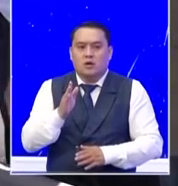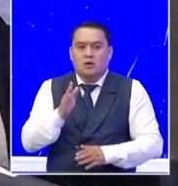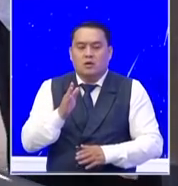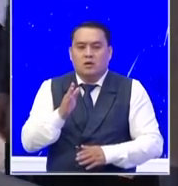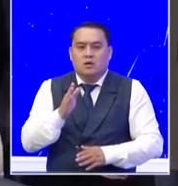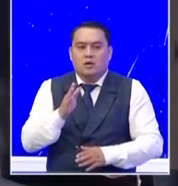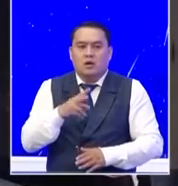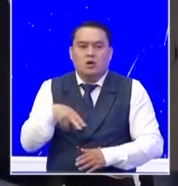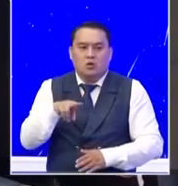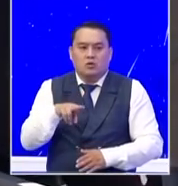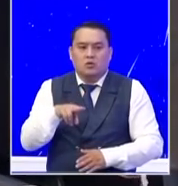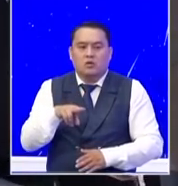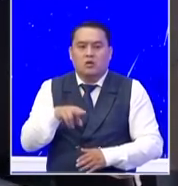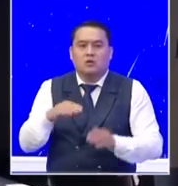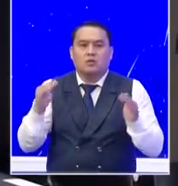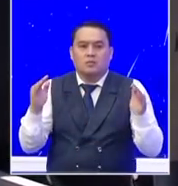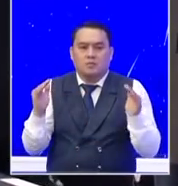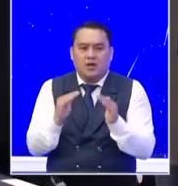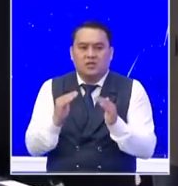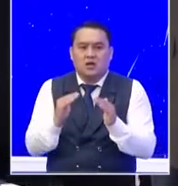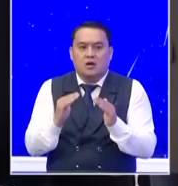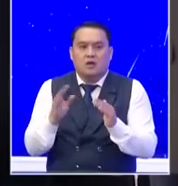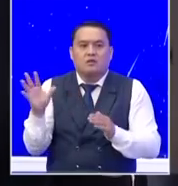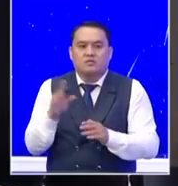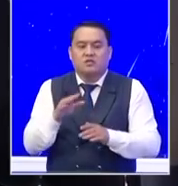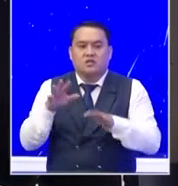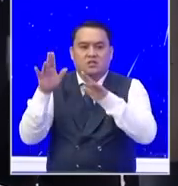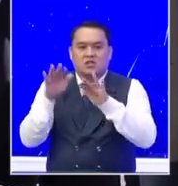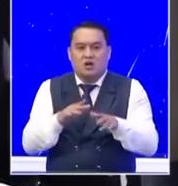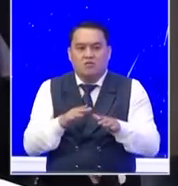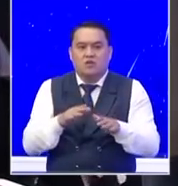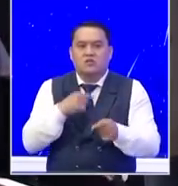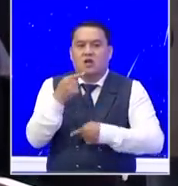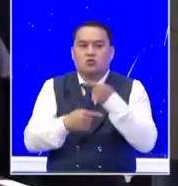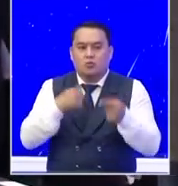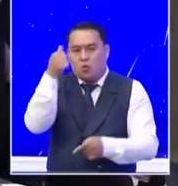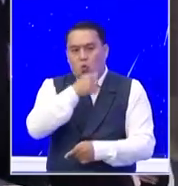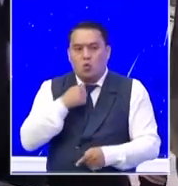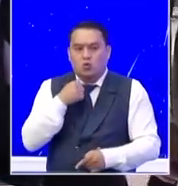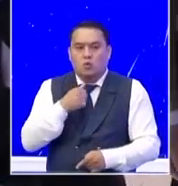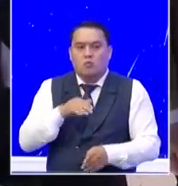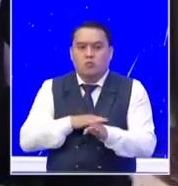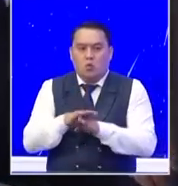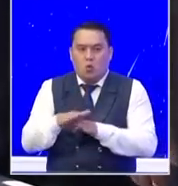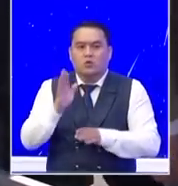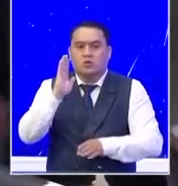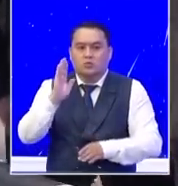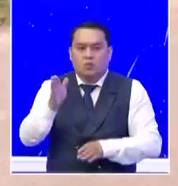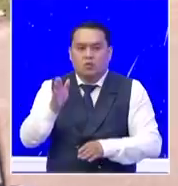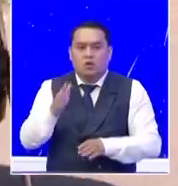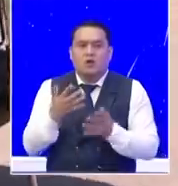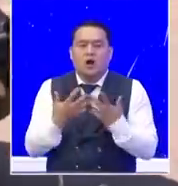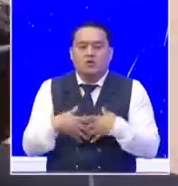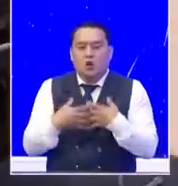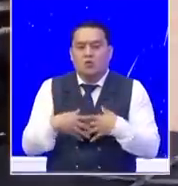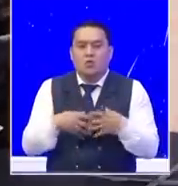ледников, да, а потом уменьшаться. Да. Опять вот это снеговой покров, на следующий год, я думаю, будет полный расчет.